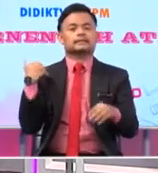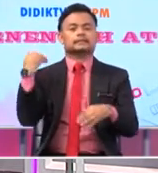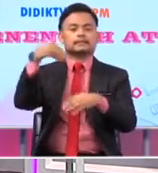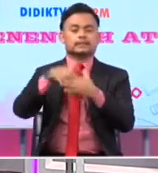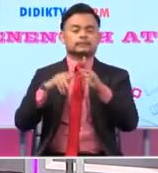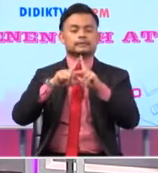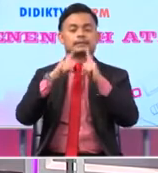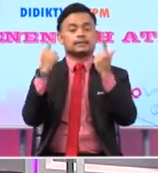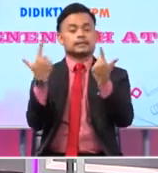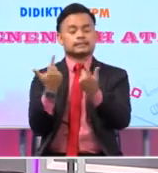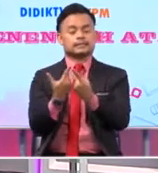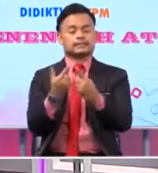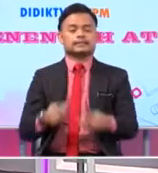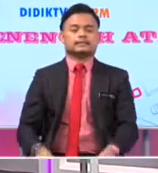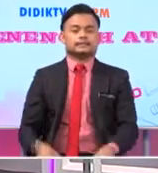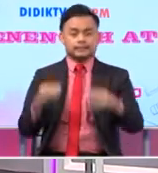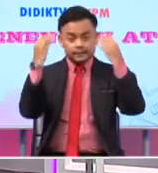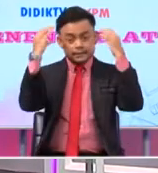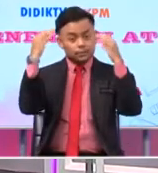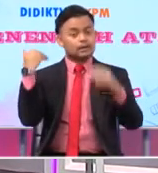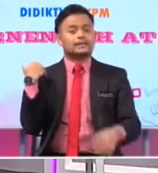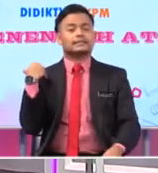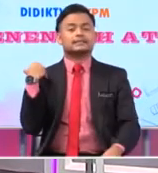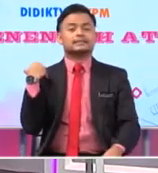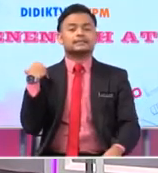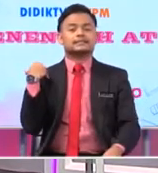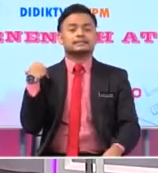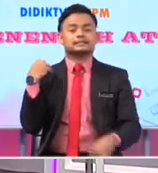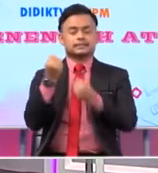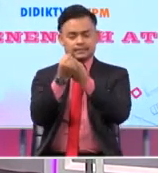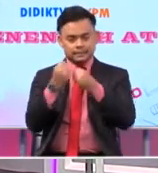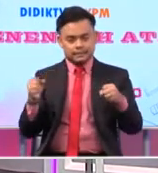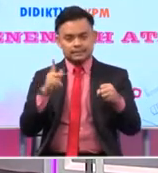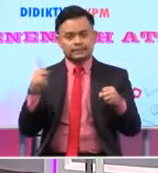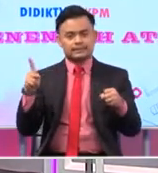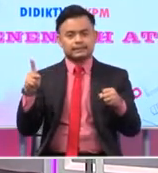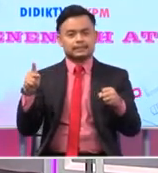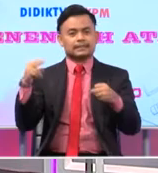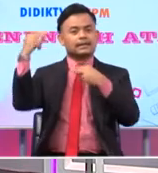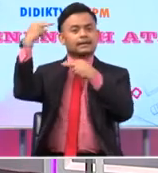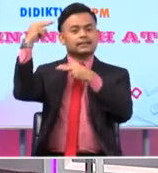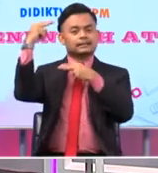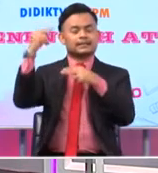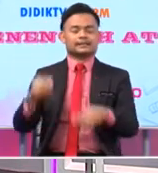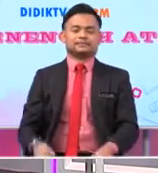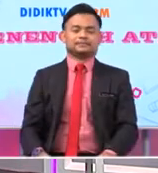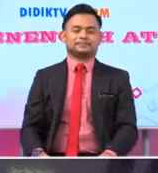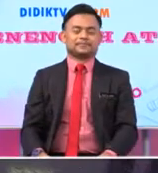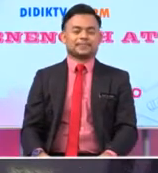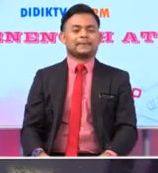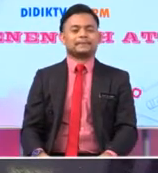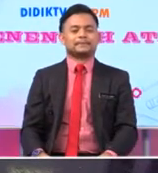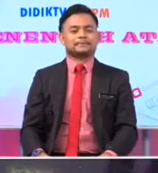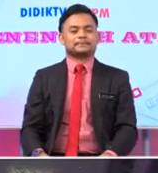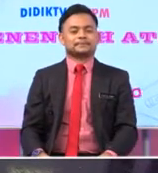Aceng juga ada segi kan dia ataupun tokek untuk Mira Kalau Mira dapat jawab Soalnya chegou nanti dengan betul seronoknya